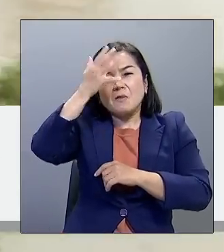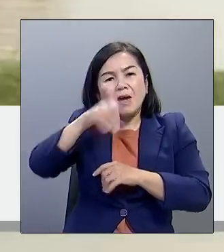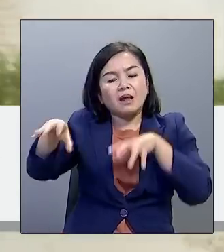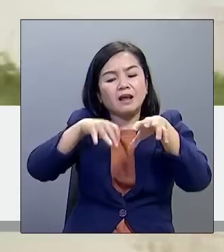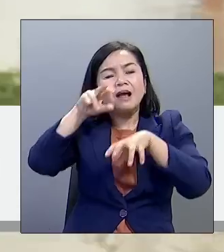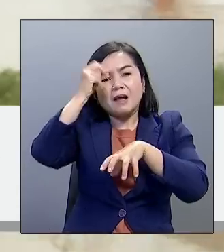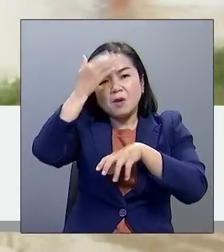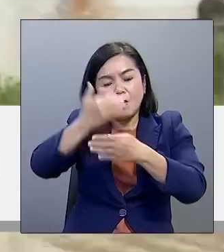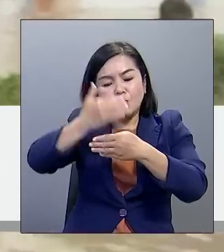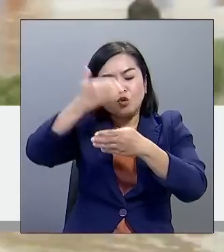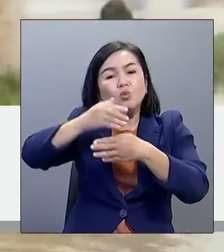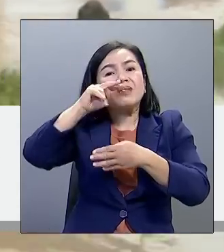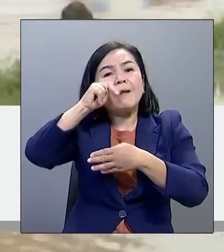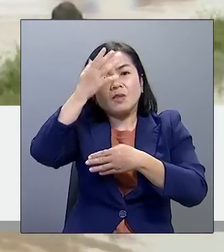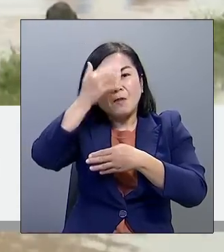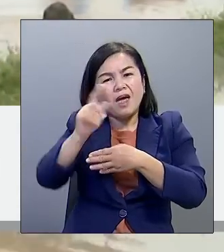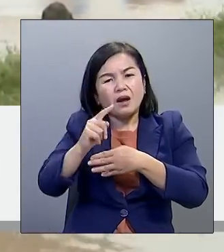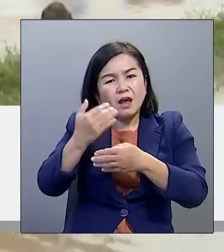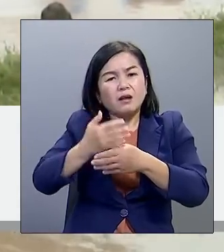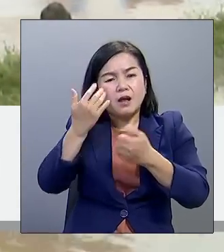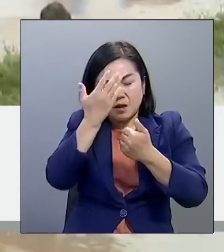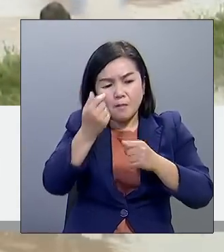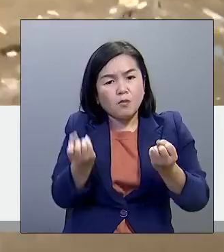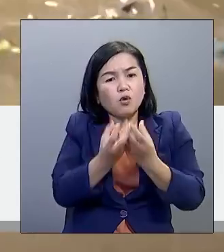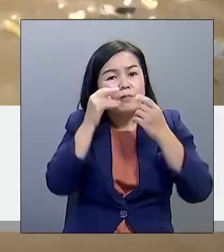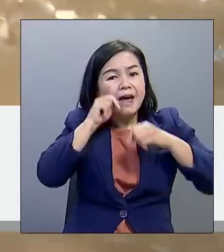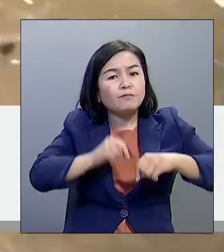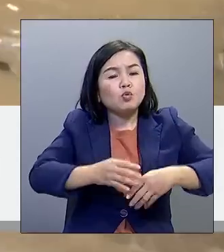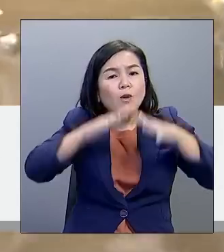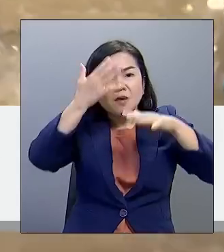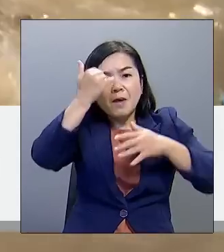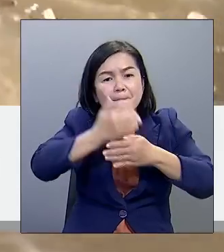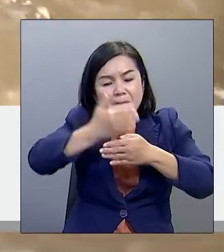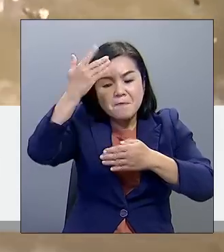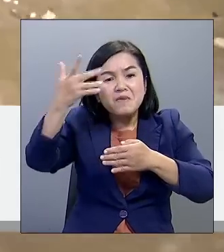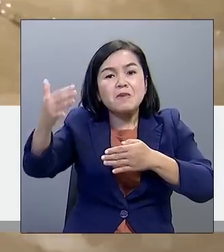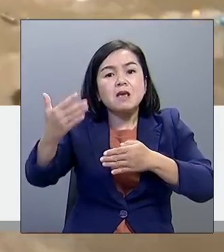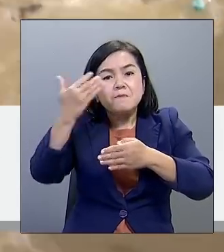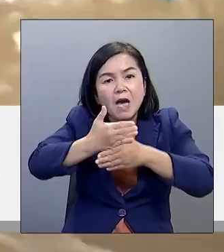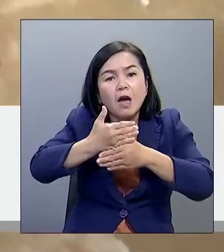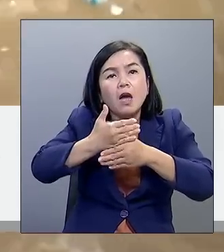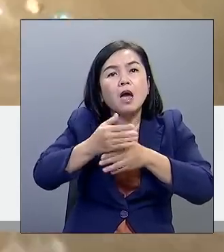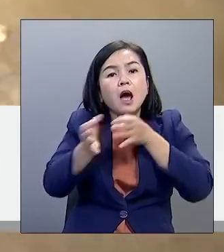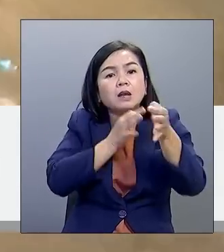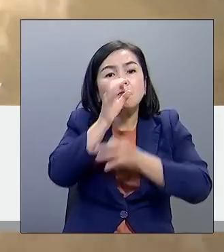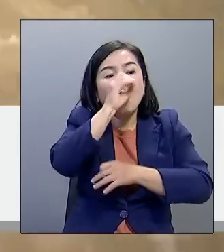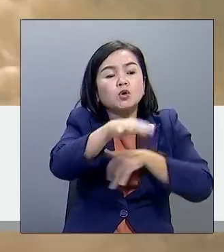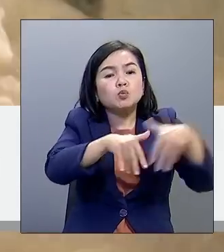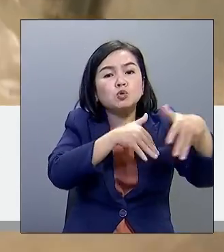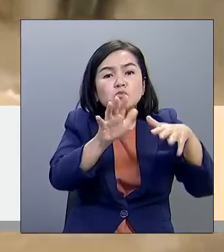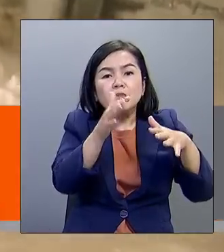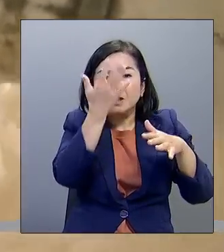ะบริเวณประตูระบายน้ำคลองต่ำที่อยู่ในพื้นที่ที่ไม่ได้มีการเปิดเพิ่มเติมค่ะและไม่ได้มีการชี้แจงให้ประชาชนรับทราบด้วย